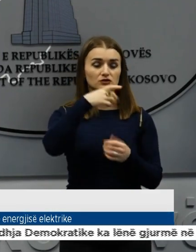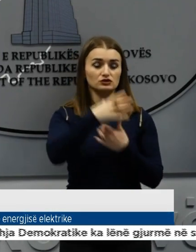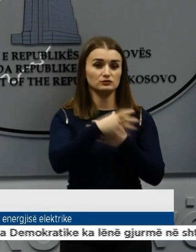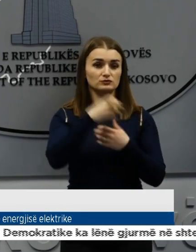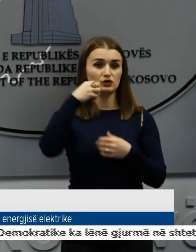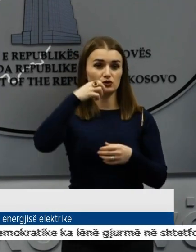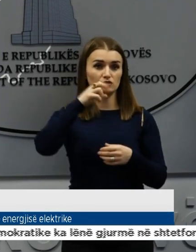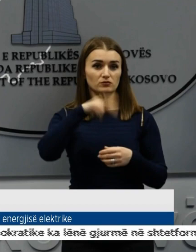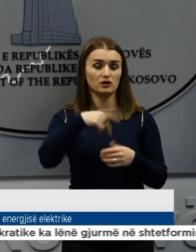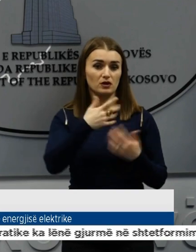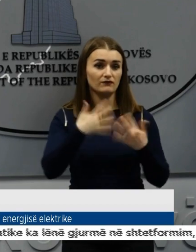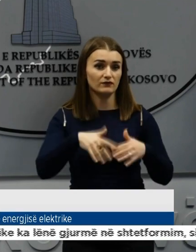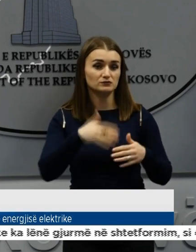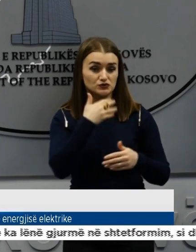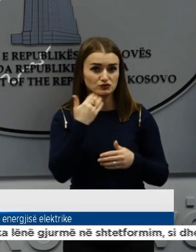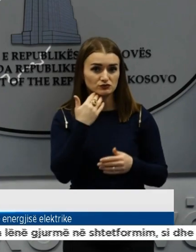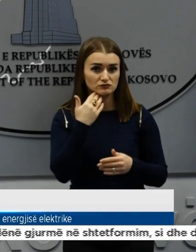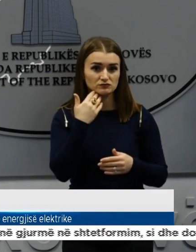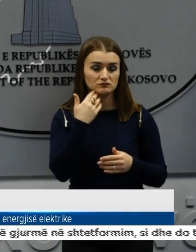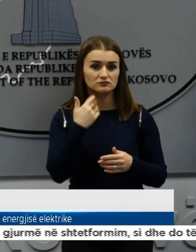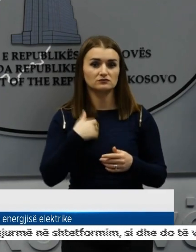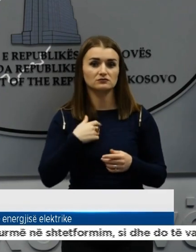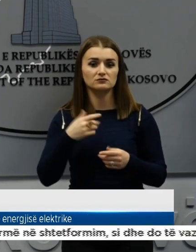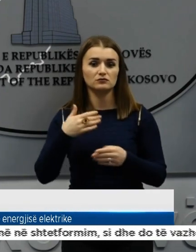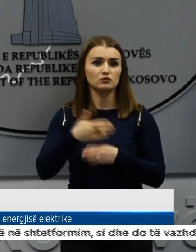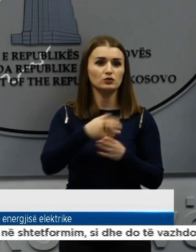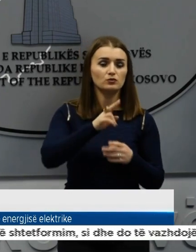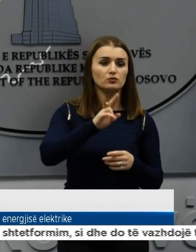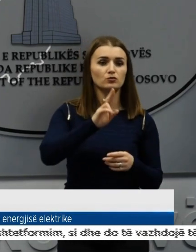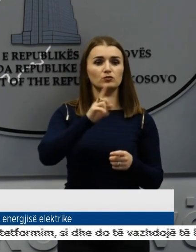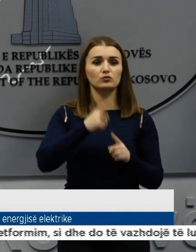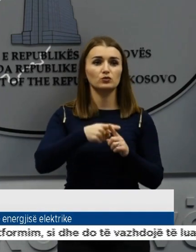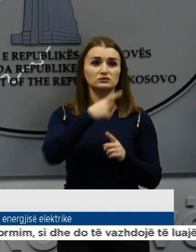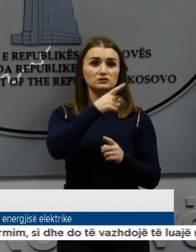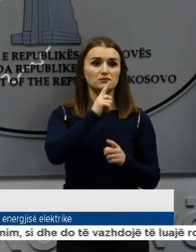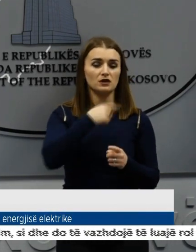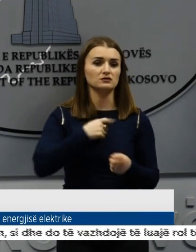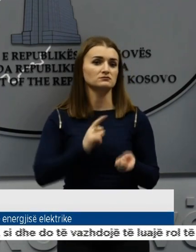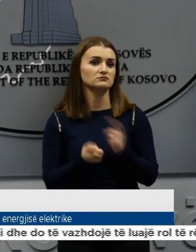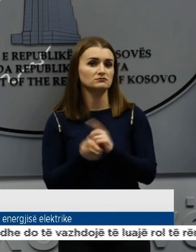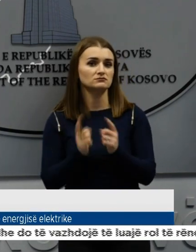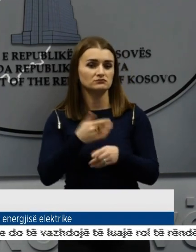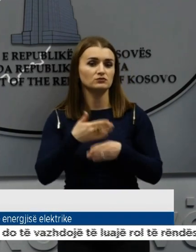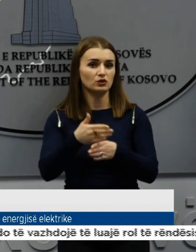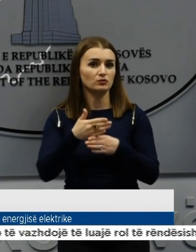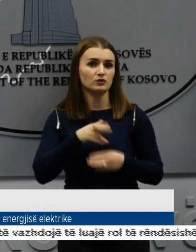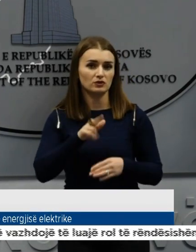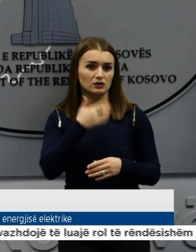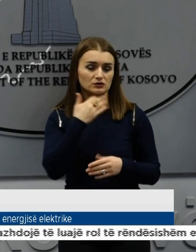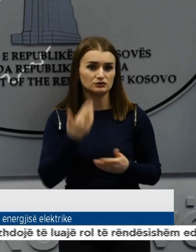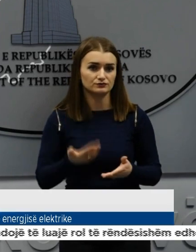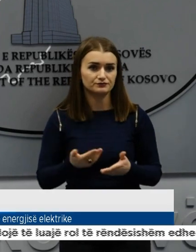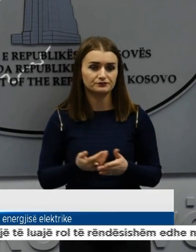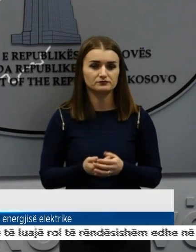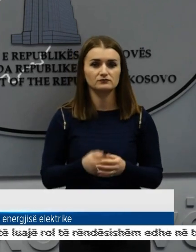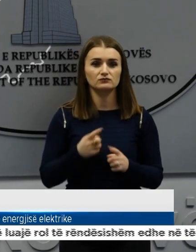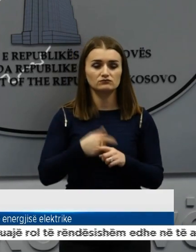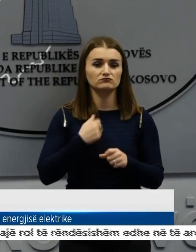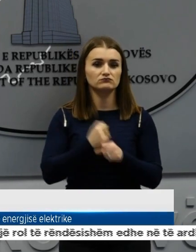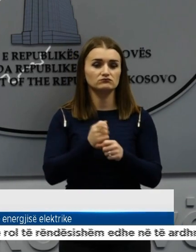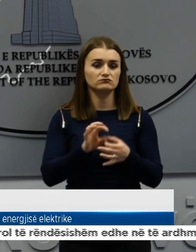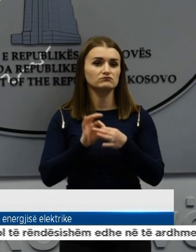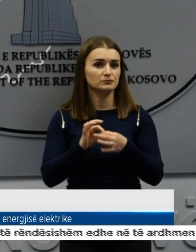kemi nevojë më shumë dhe anasjelltas. Dhe ne kemi dhe kemi vazhduar të kemi bashkëpunim të mirë me Shqipërinë, mirë